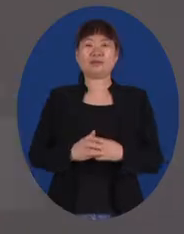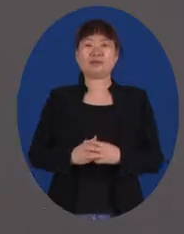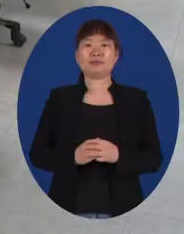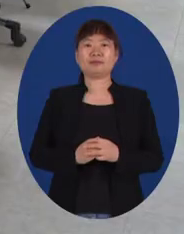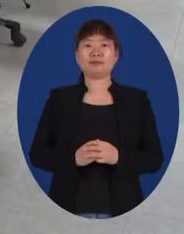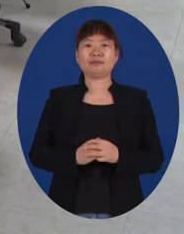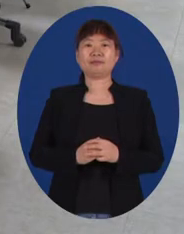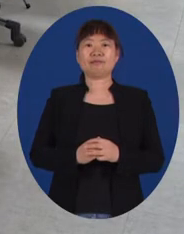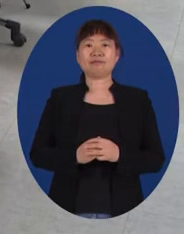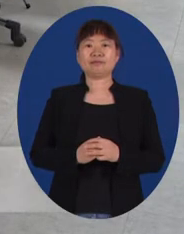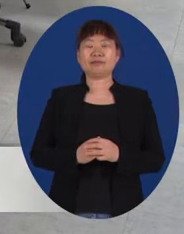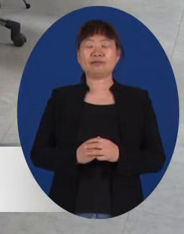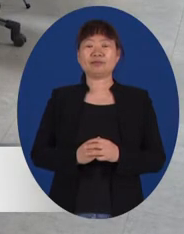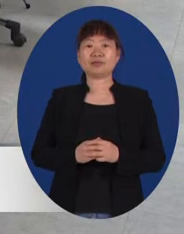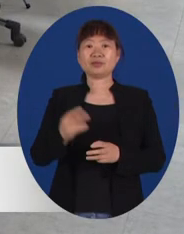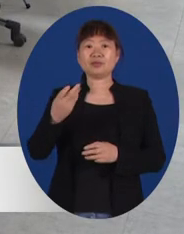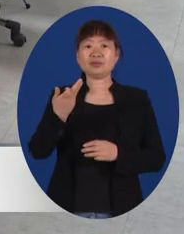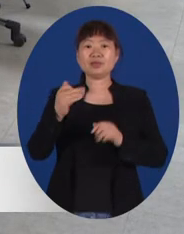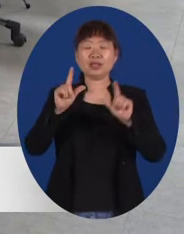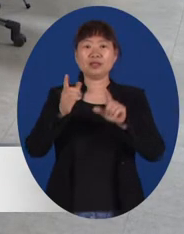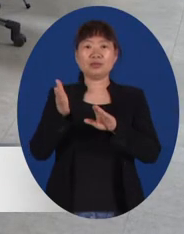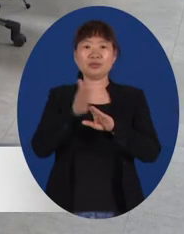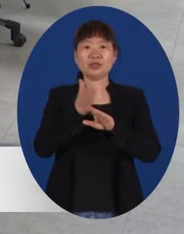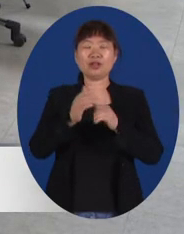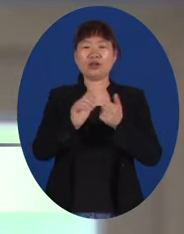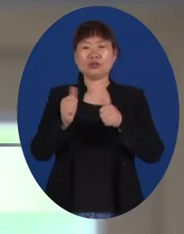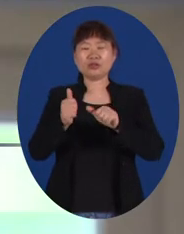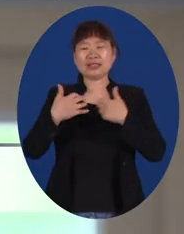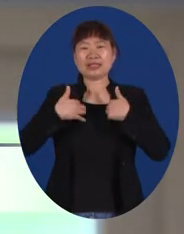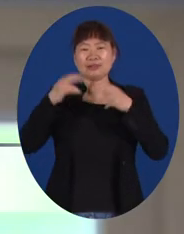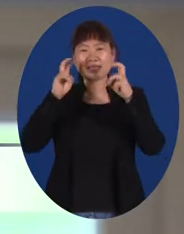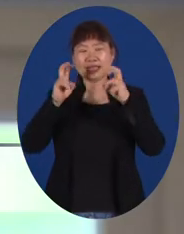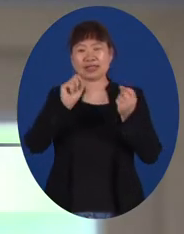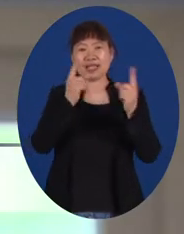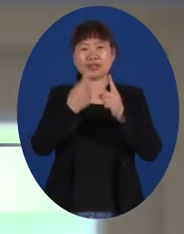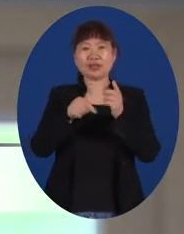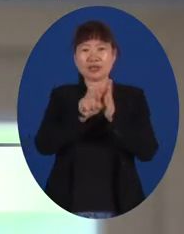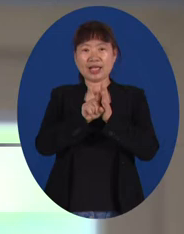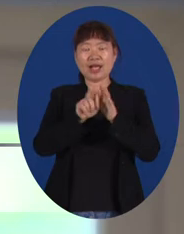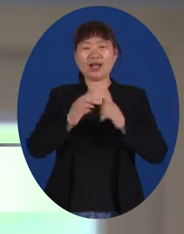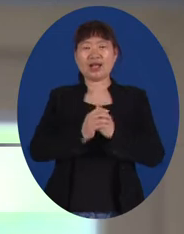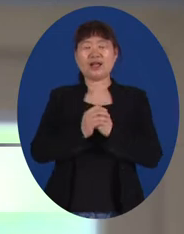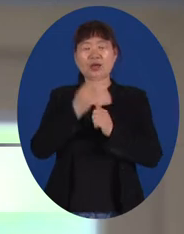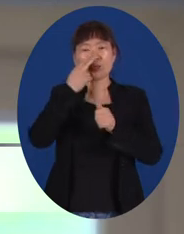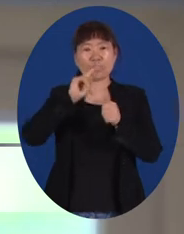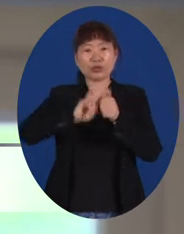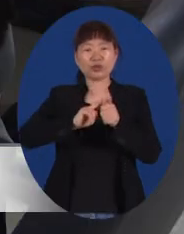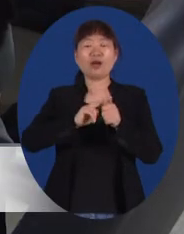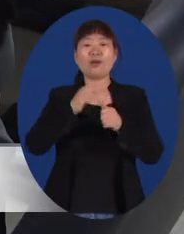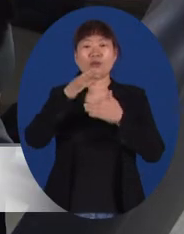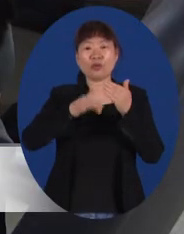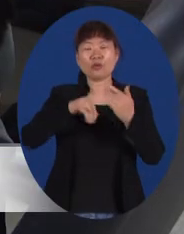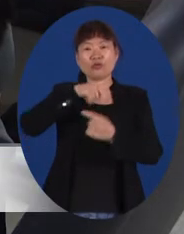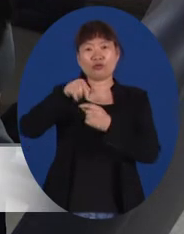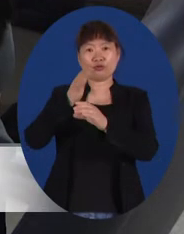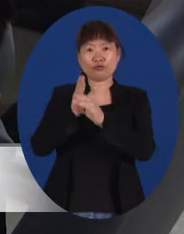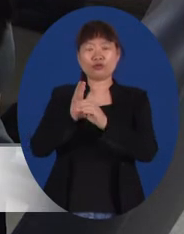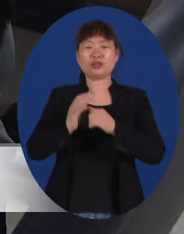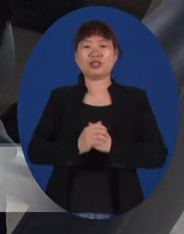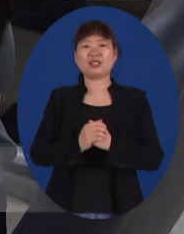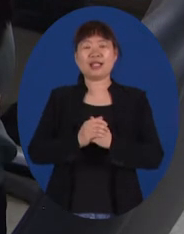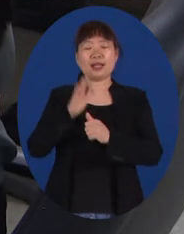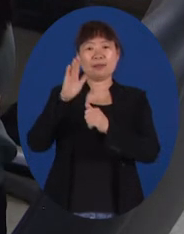생각합니다 경우 도로 2018년부터 죽은 게임을 살리기 위한 게임기업 3 오전 시온 프로그램을 운영하고 있습니다